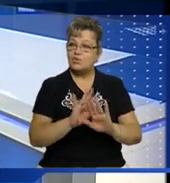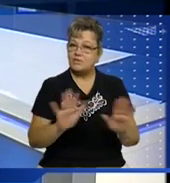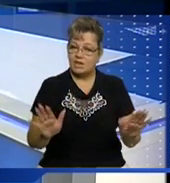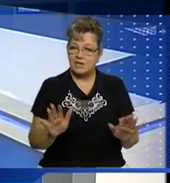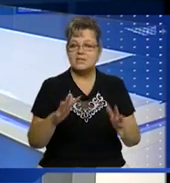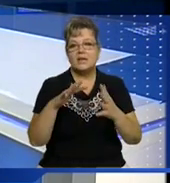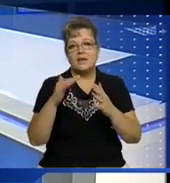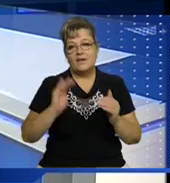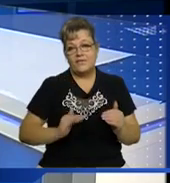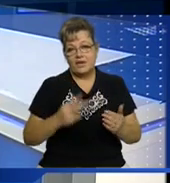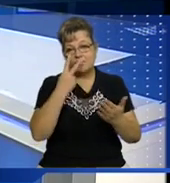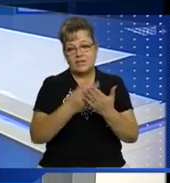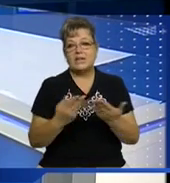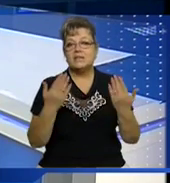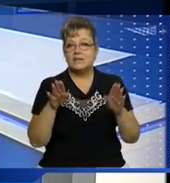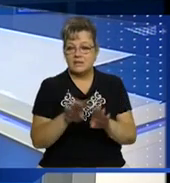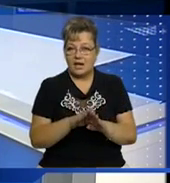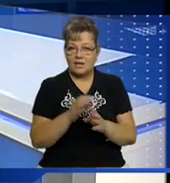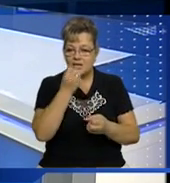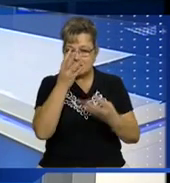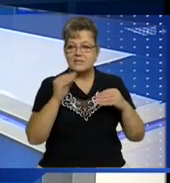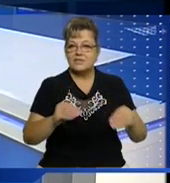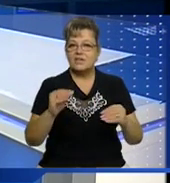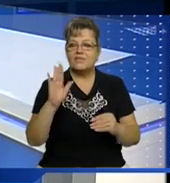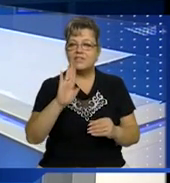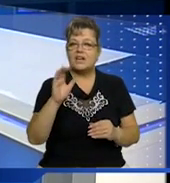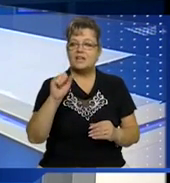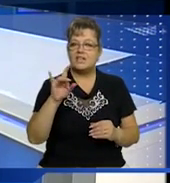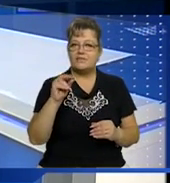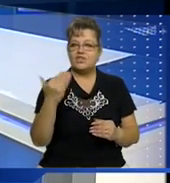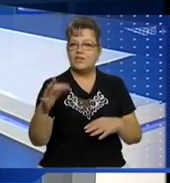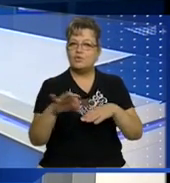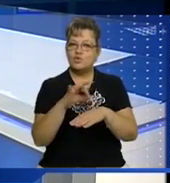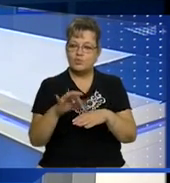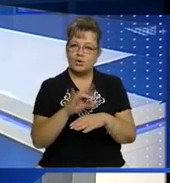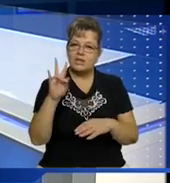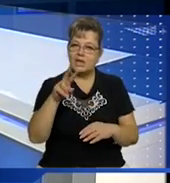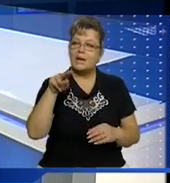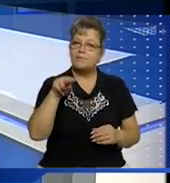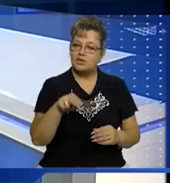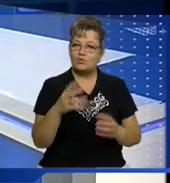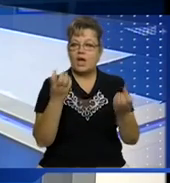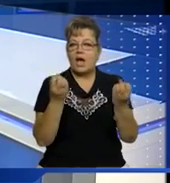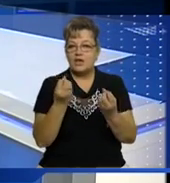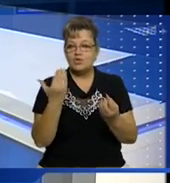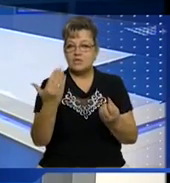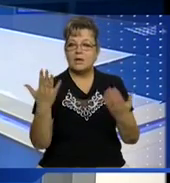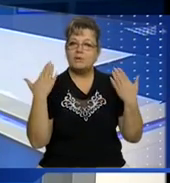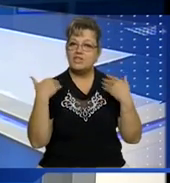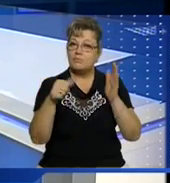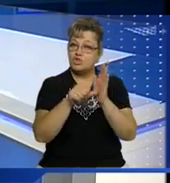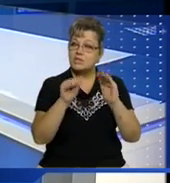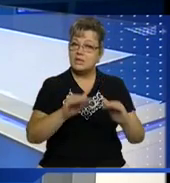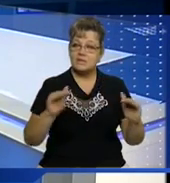не удивляйтесь. Ферма в сельской глубинке выглядит сегодня так. Цветник – дело рук фермера Виктора Андреевича и его супруги Натальи